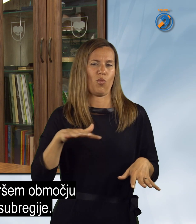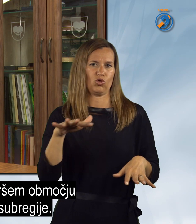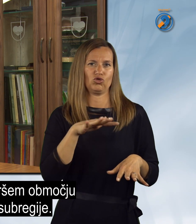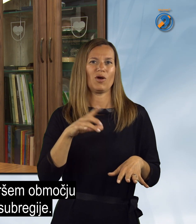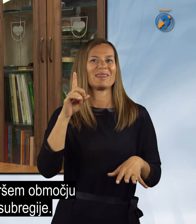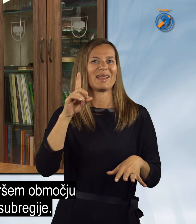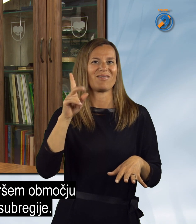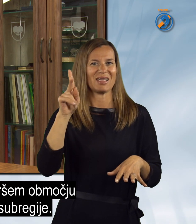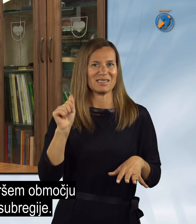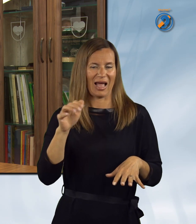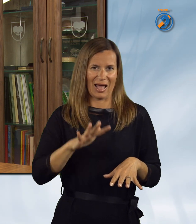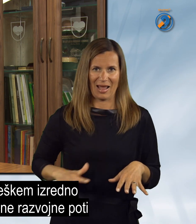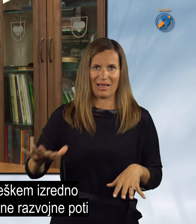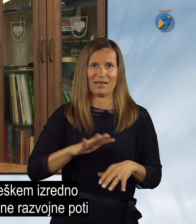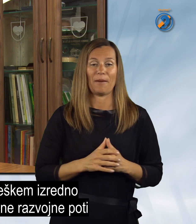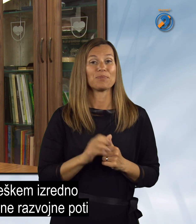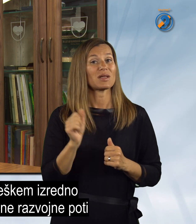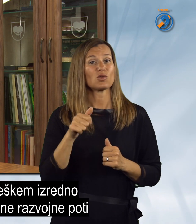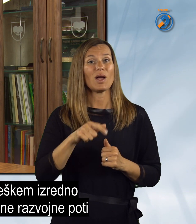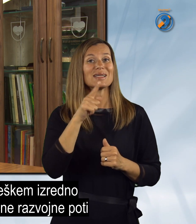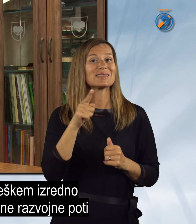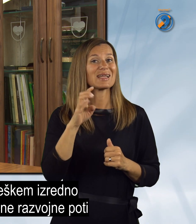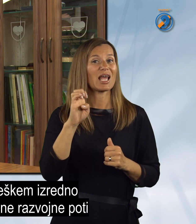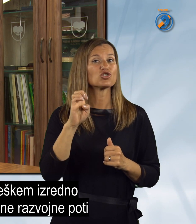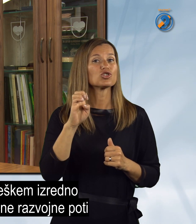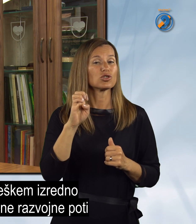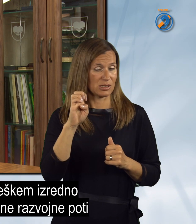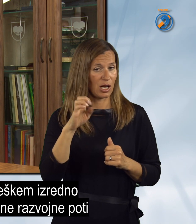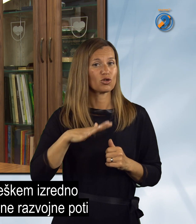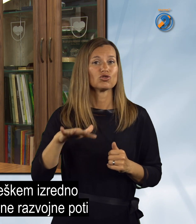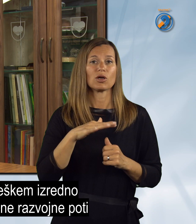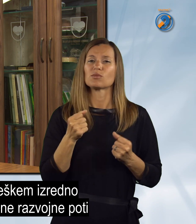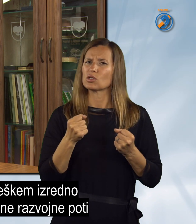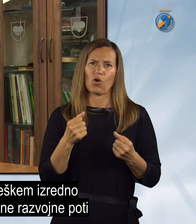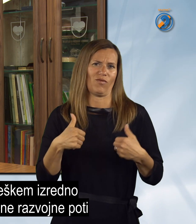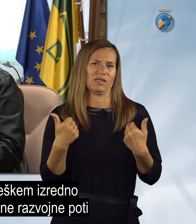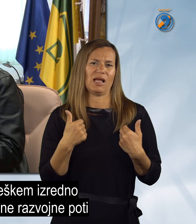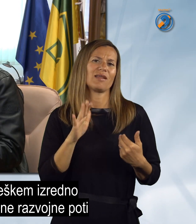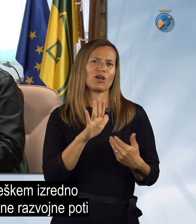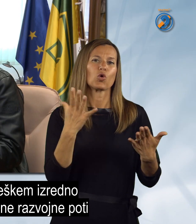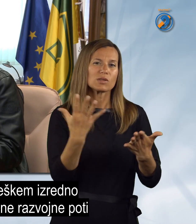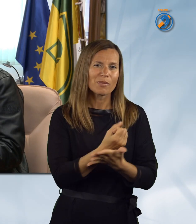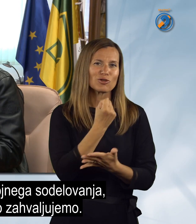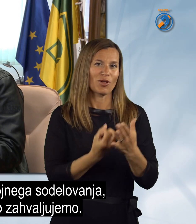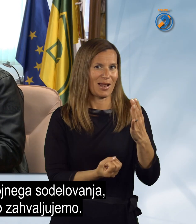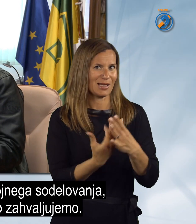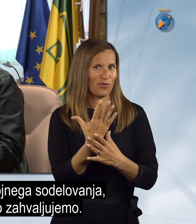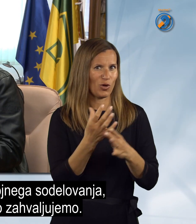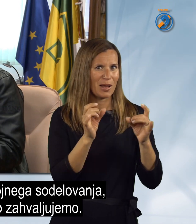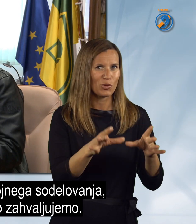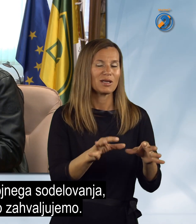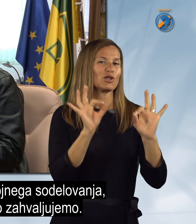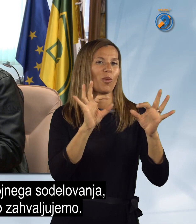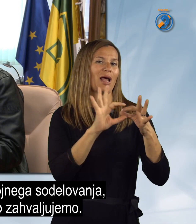območju Dravinjske subregije. Zato smo na Izreškem izredno veseli vaše uspešne razvojne poti in